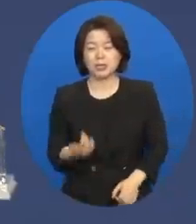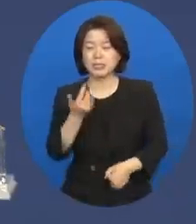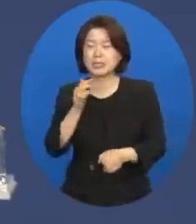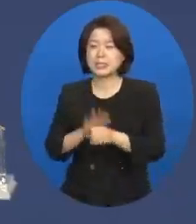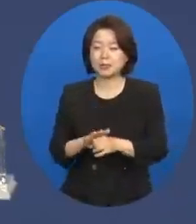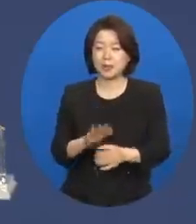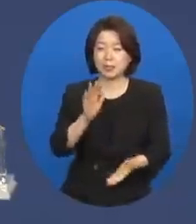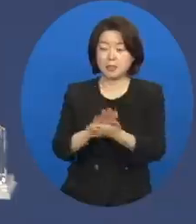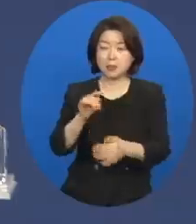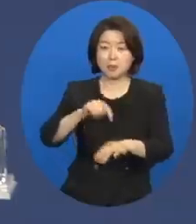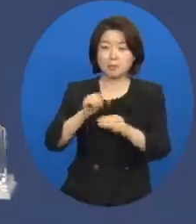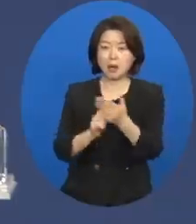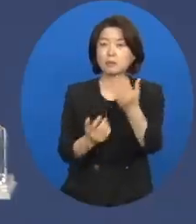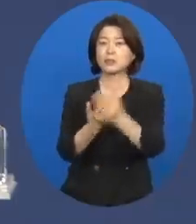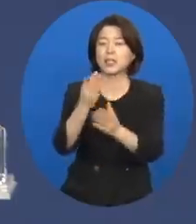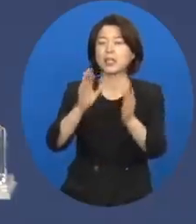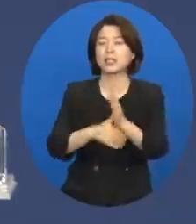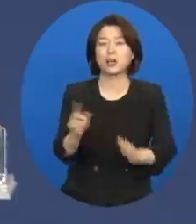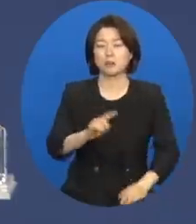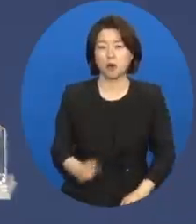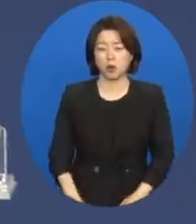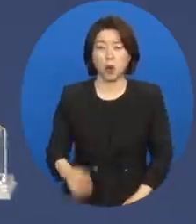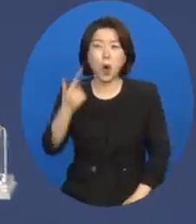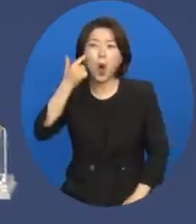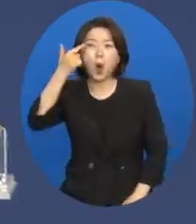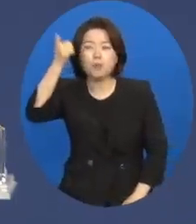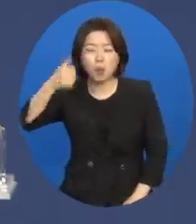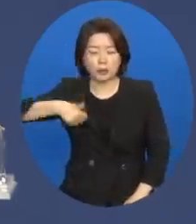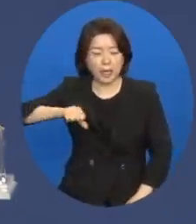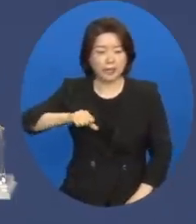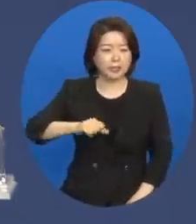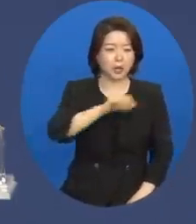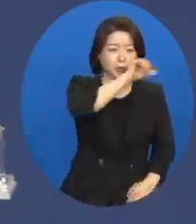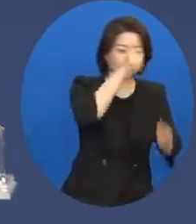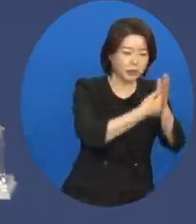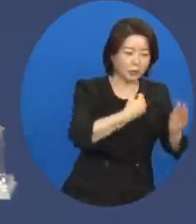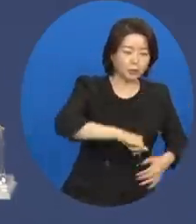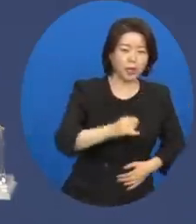있어요. 그게 뭐냐면 목사 아들하고 장로 딸하고 눈이 맞았을 때.